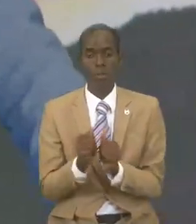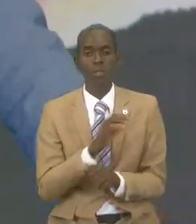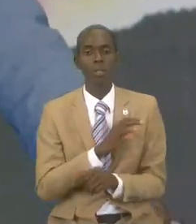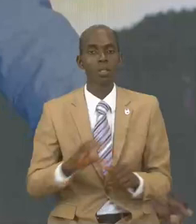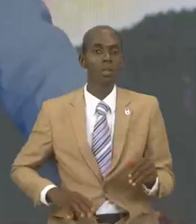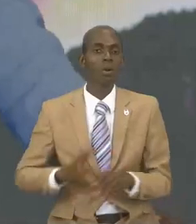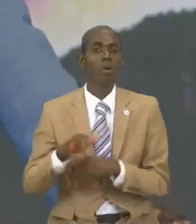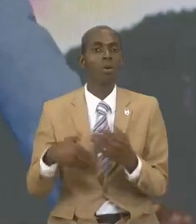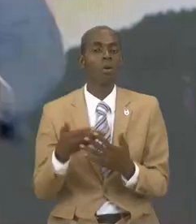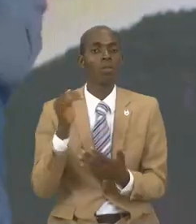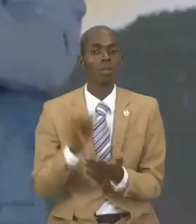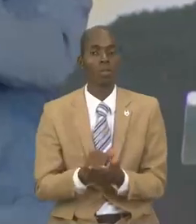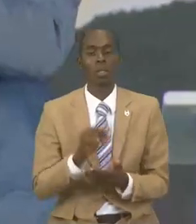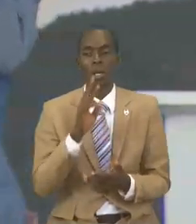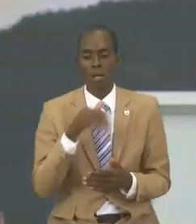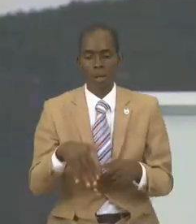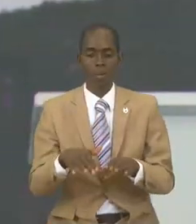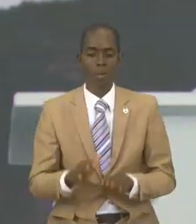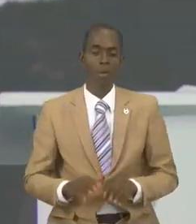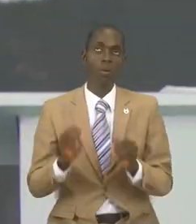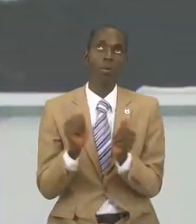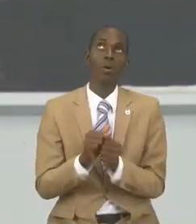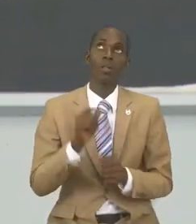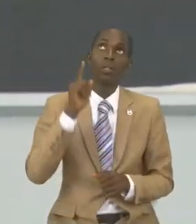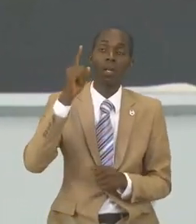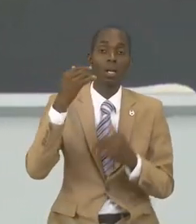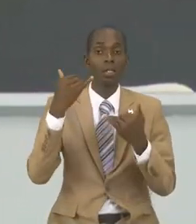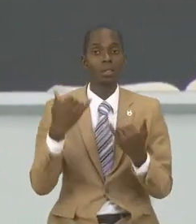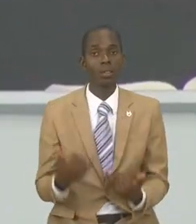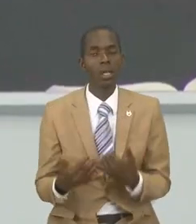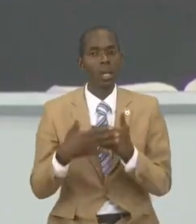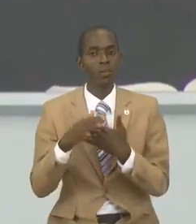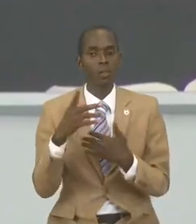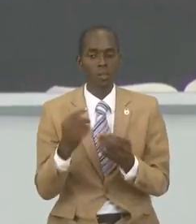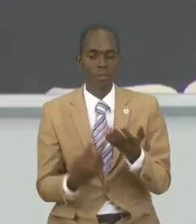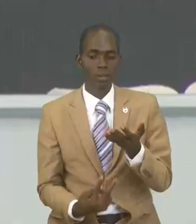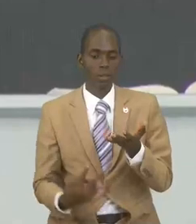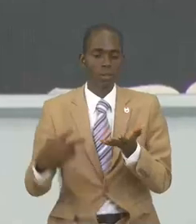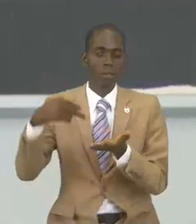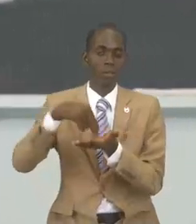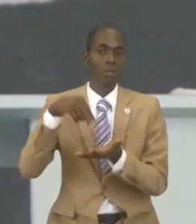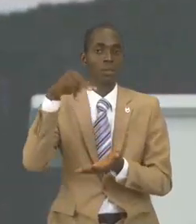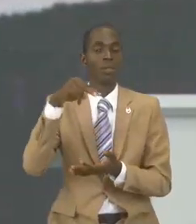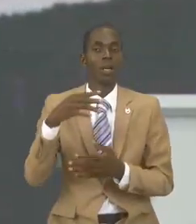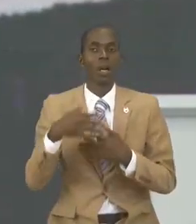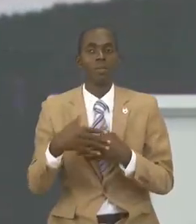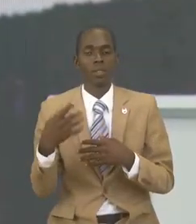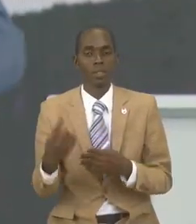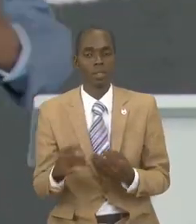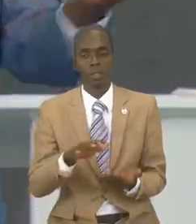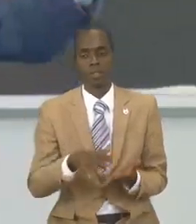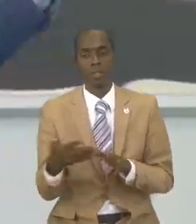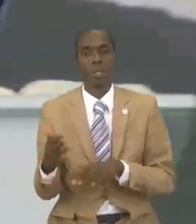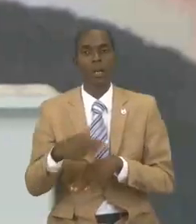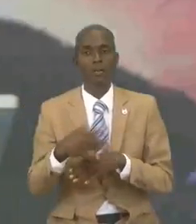ces choses sont ensevelies avec le Seigneur. Maintenant, après la résurrection, après la mort,